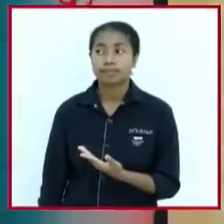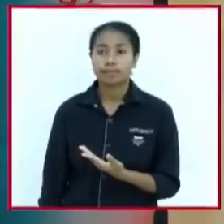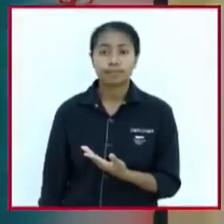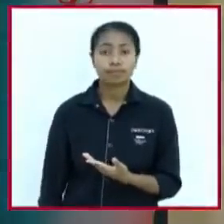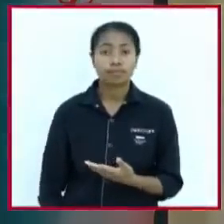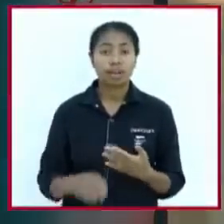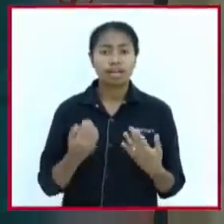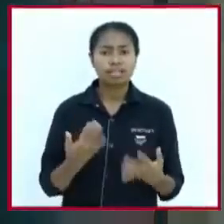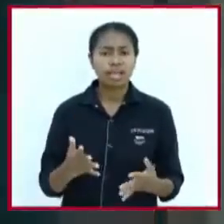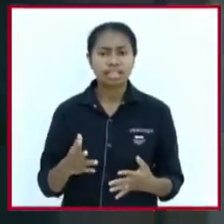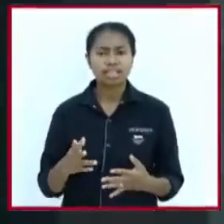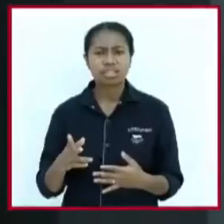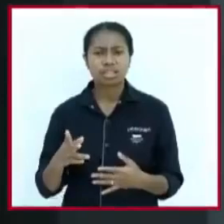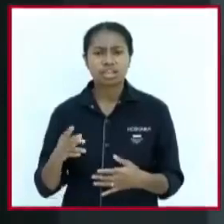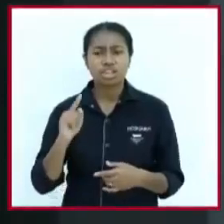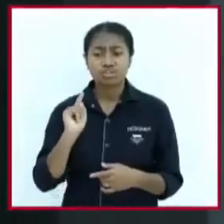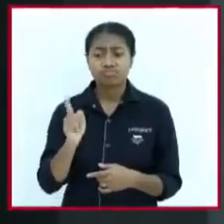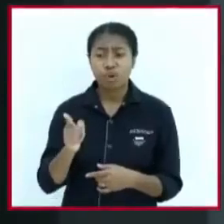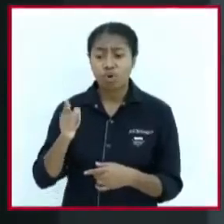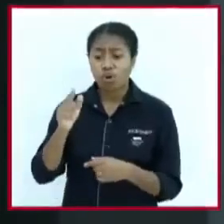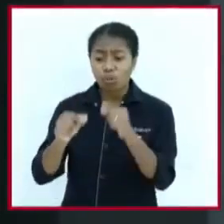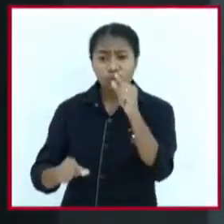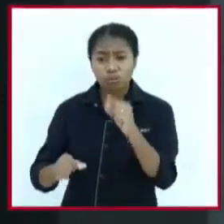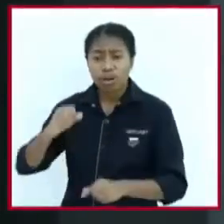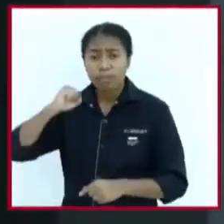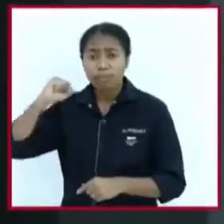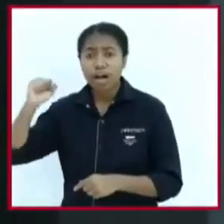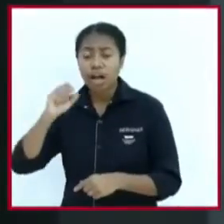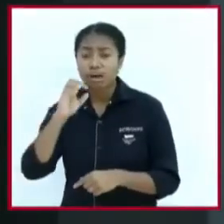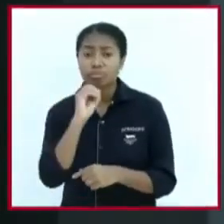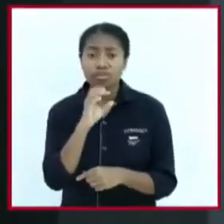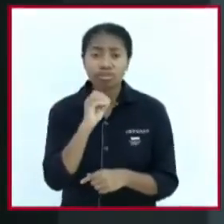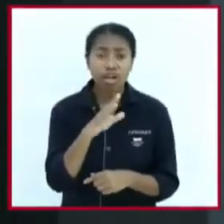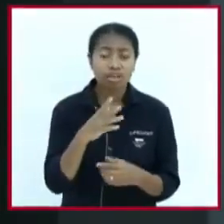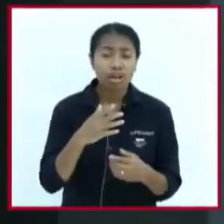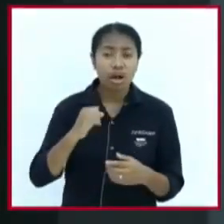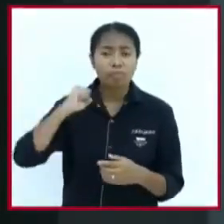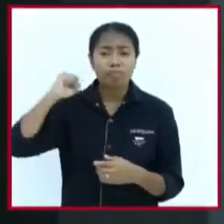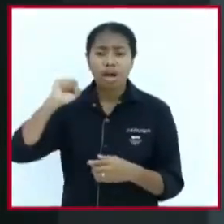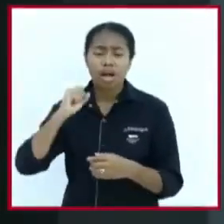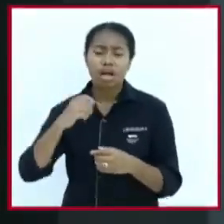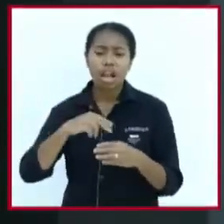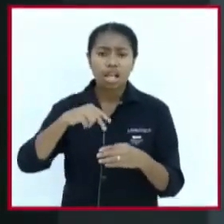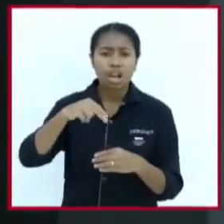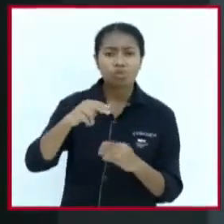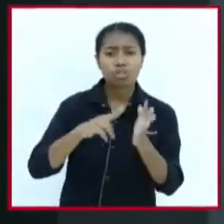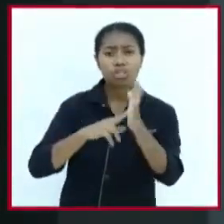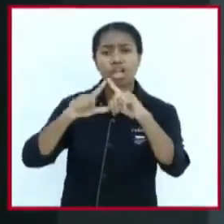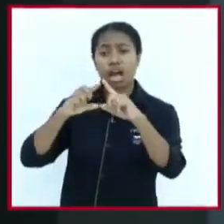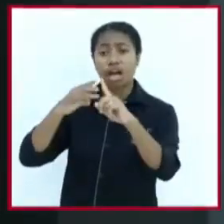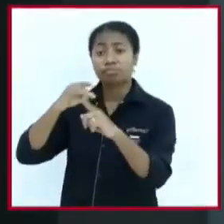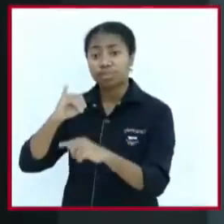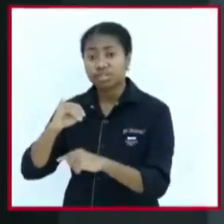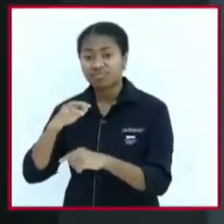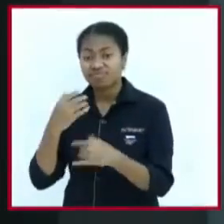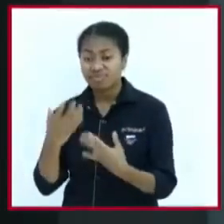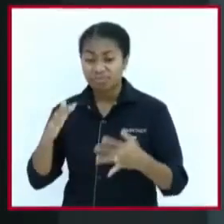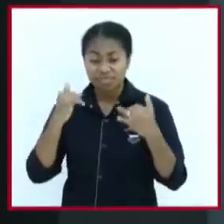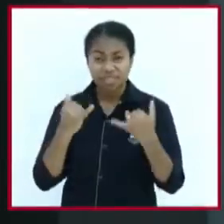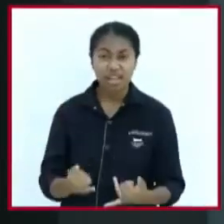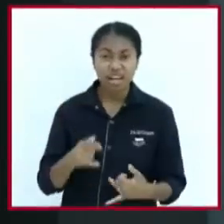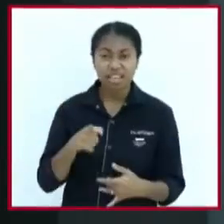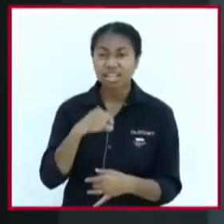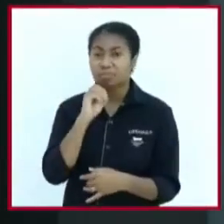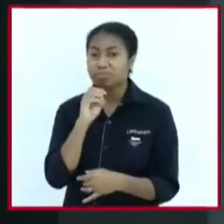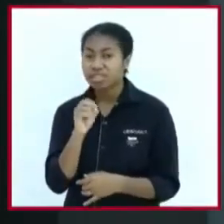Jadi kalian boleh bangga karena Allah bicara kepada kalian melalui nabi-nabi tapi pada zaman akhir ini dia